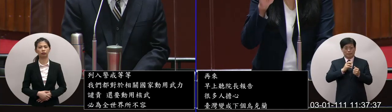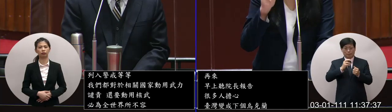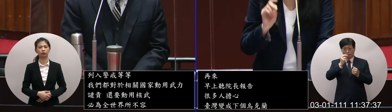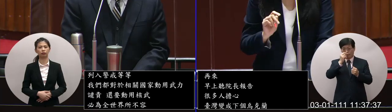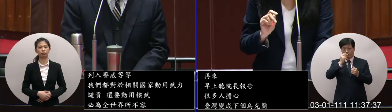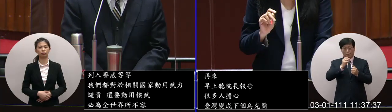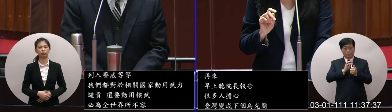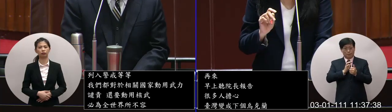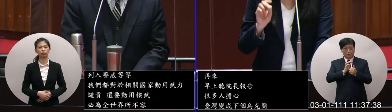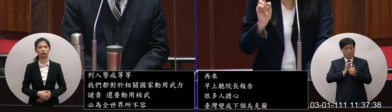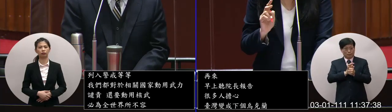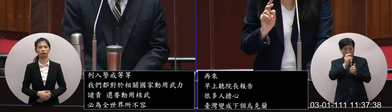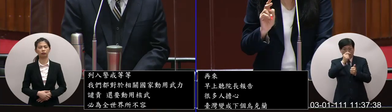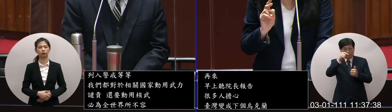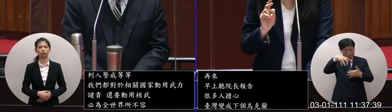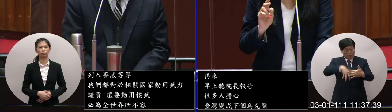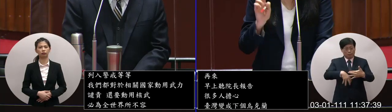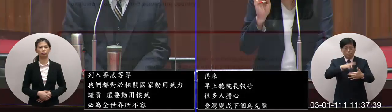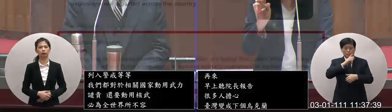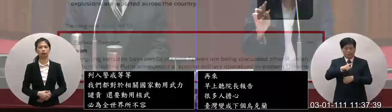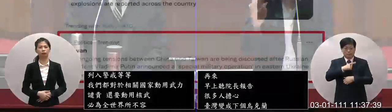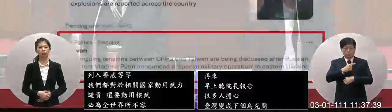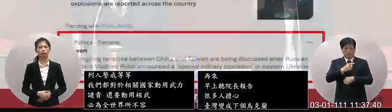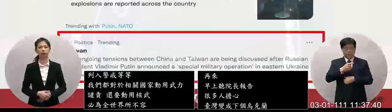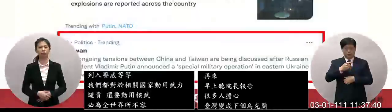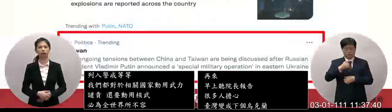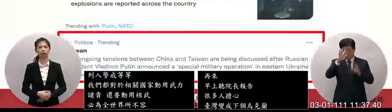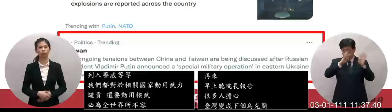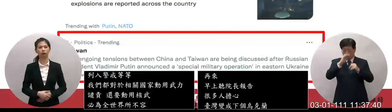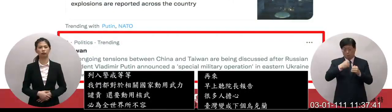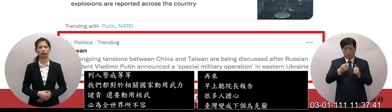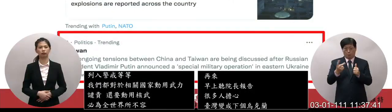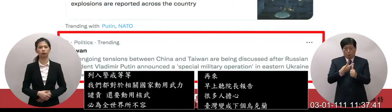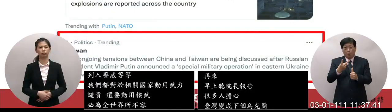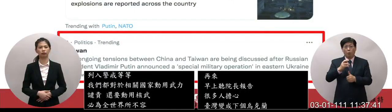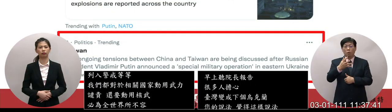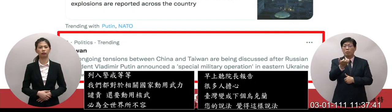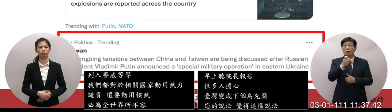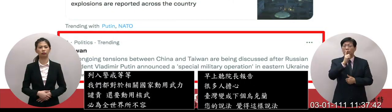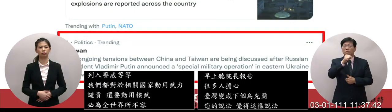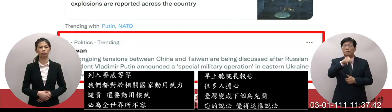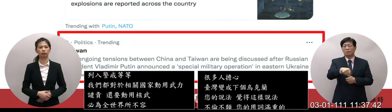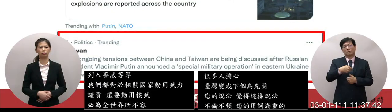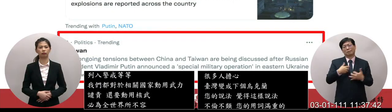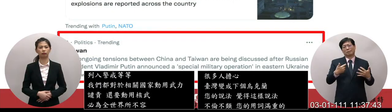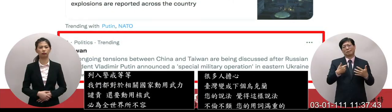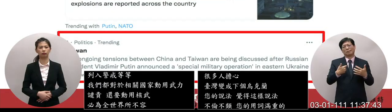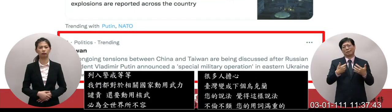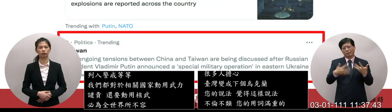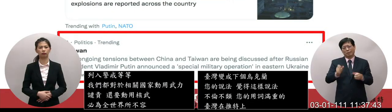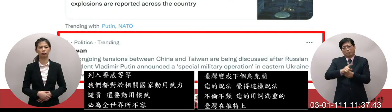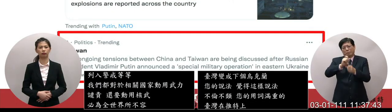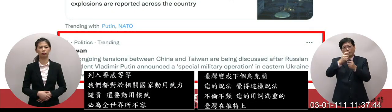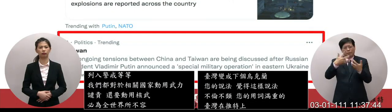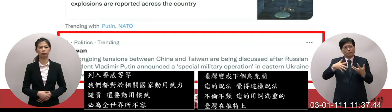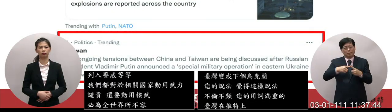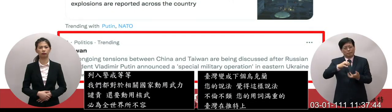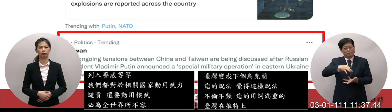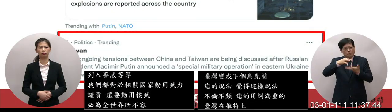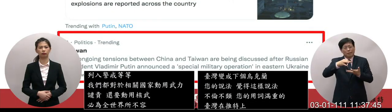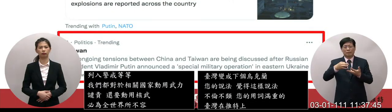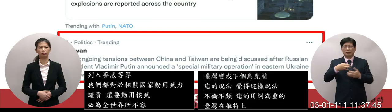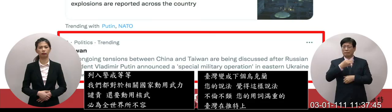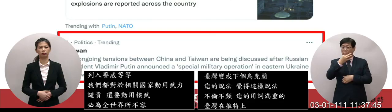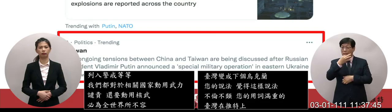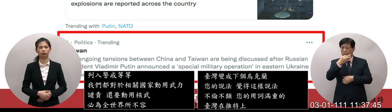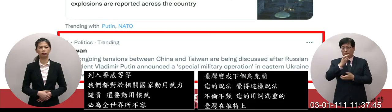热搜的第二名，原因是什么？原因其实就是刚才您认为不伦不类的这个原因，就是很多人都担心这件事情，所以很